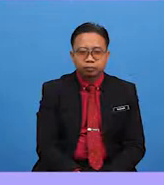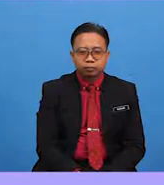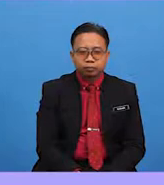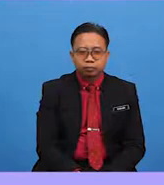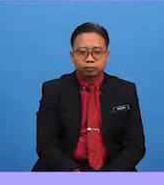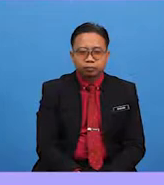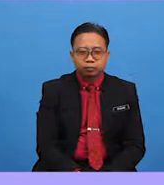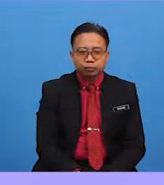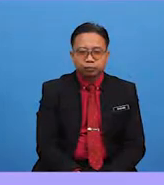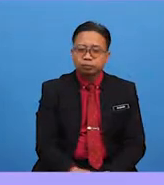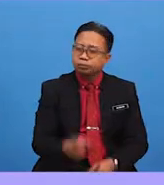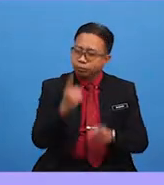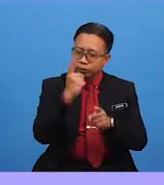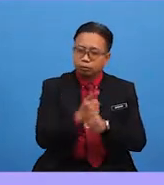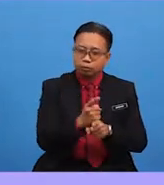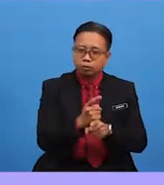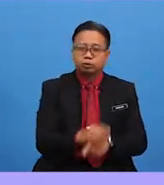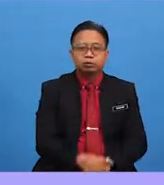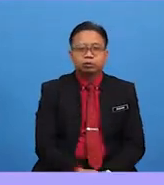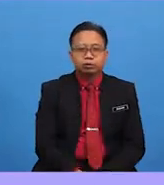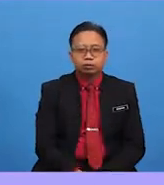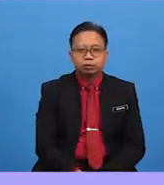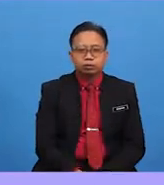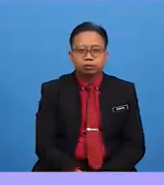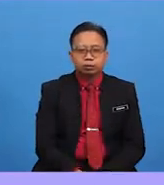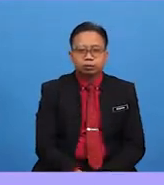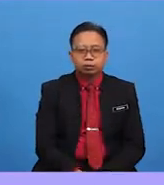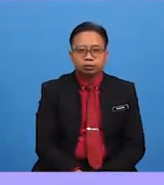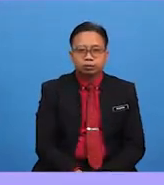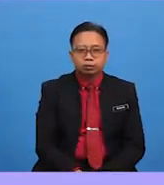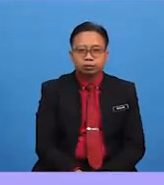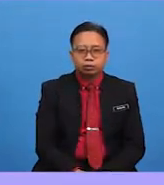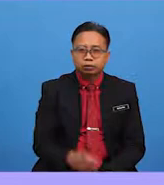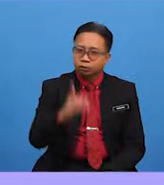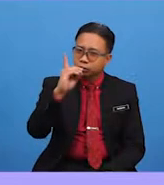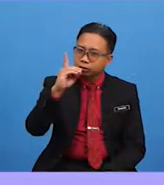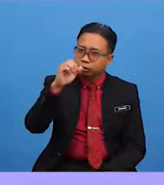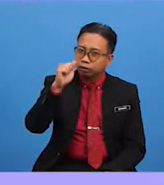Masya Allah, betul tu. Jawapannya ialah